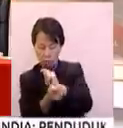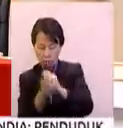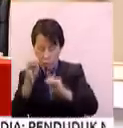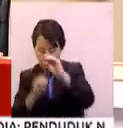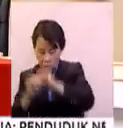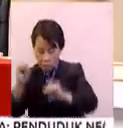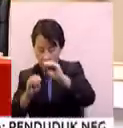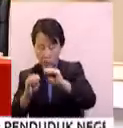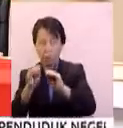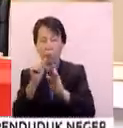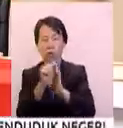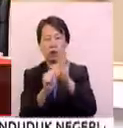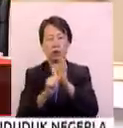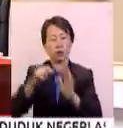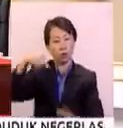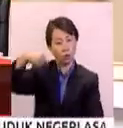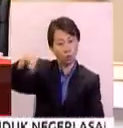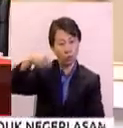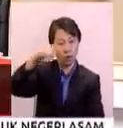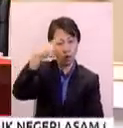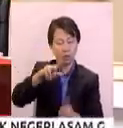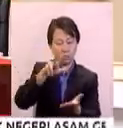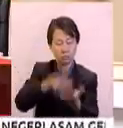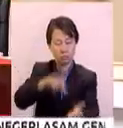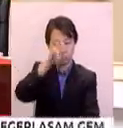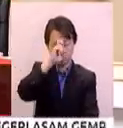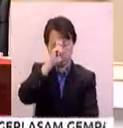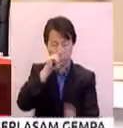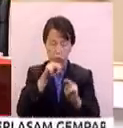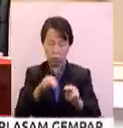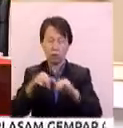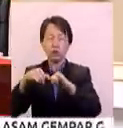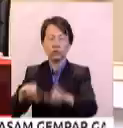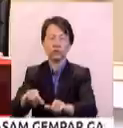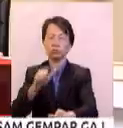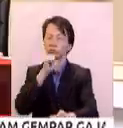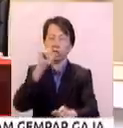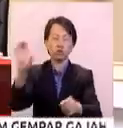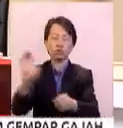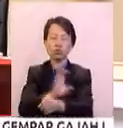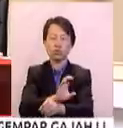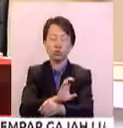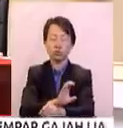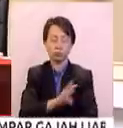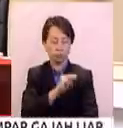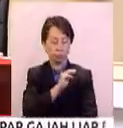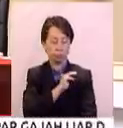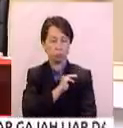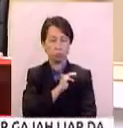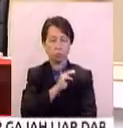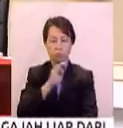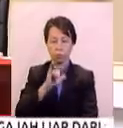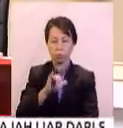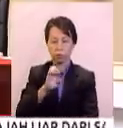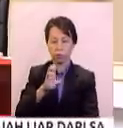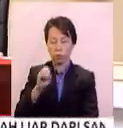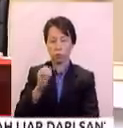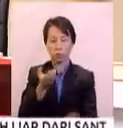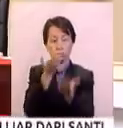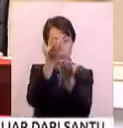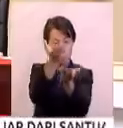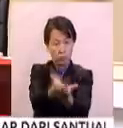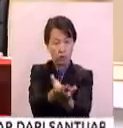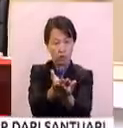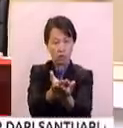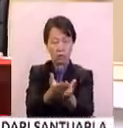Alam Sekeliling bagi memerkasa aspek penguatkuasaan yang dilihat masih tidak mencukupi. Jelas menterinya Yeo Bi-yin, cadangan